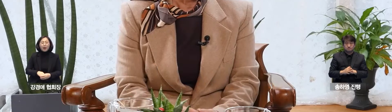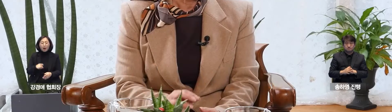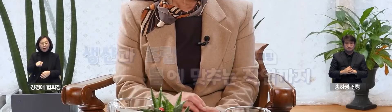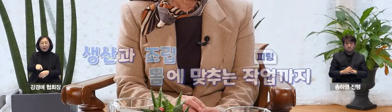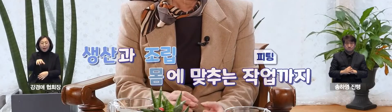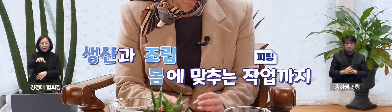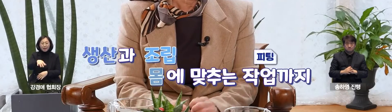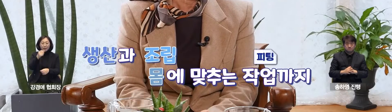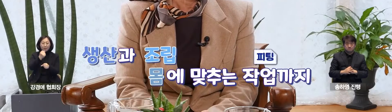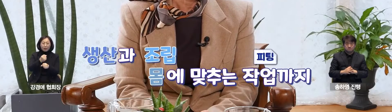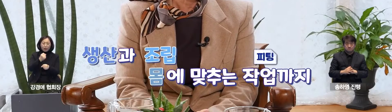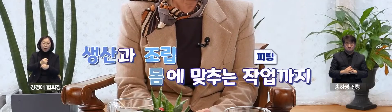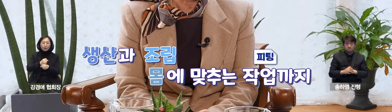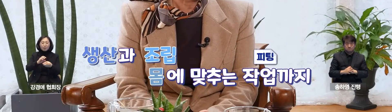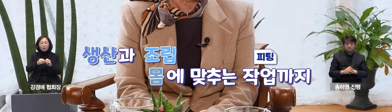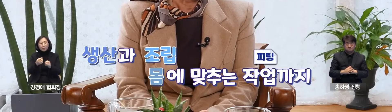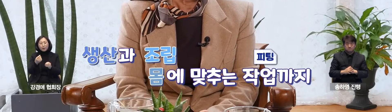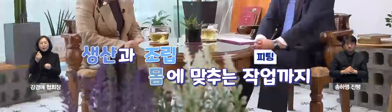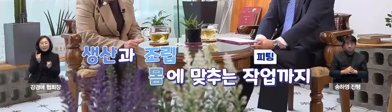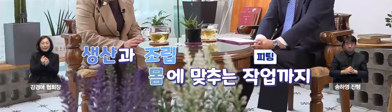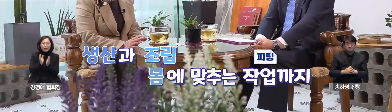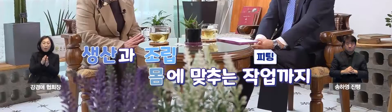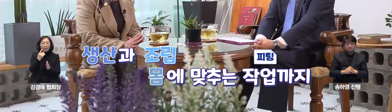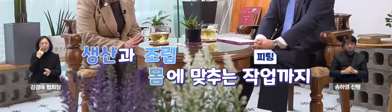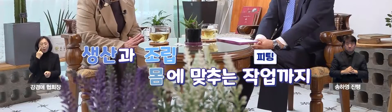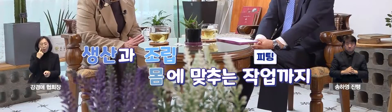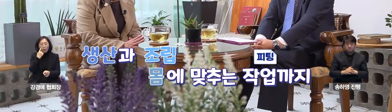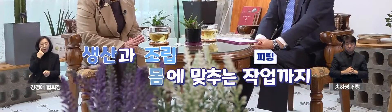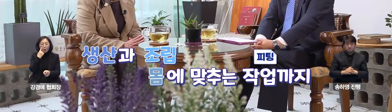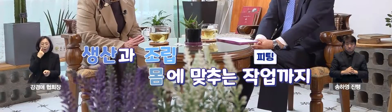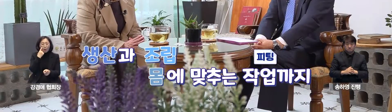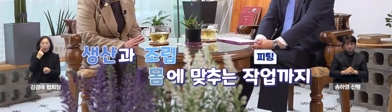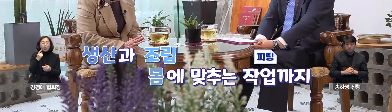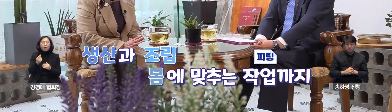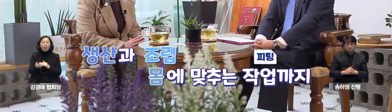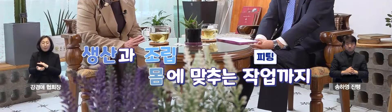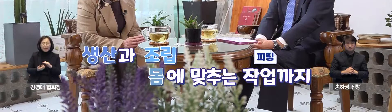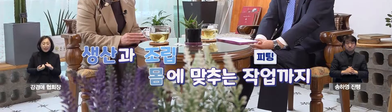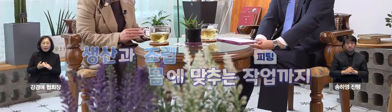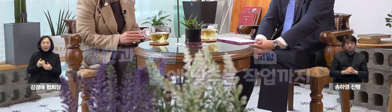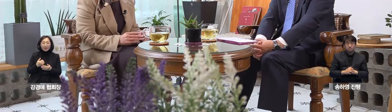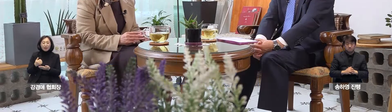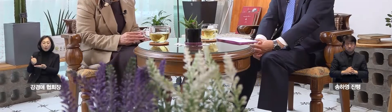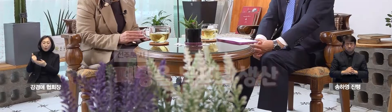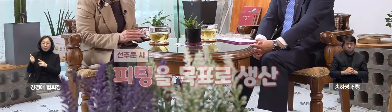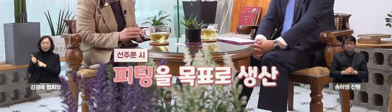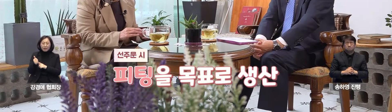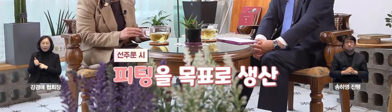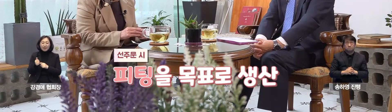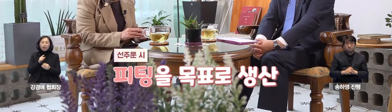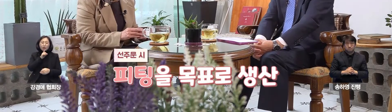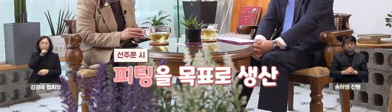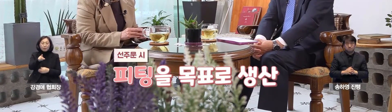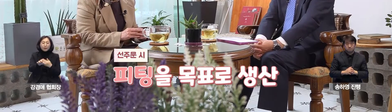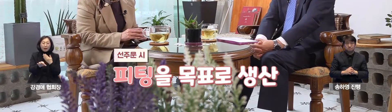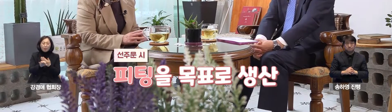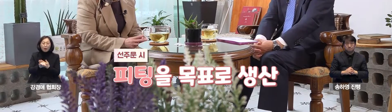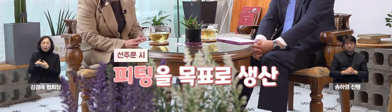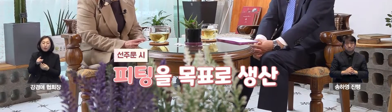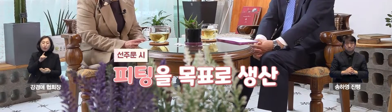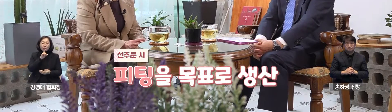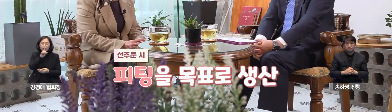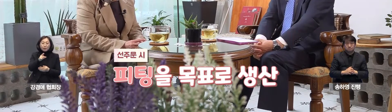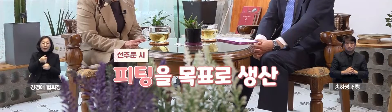만들어서 조립하고 피팅을 하잖아요. 그럼 미리 고객이 얘기해 주시면 만들 때부터 피팅을 타겟으로 해서 만들어요.